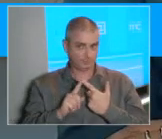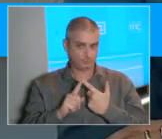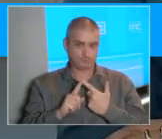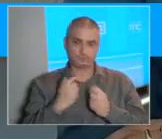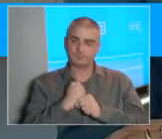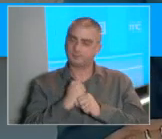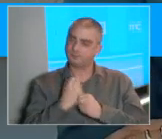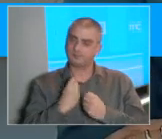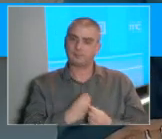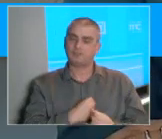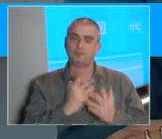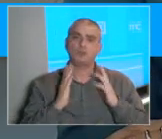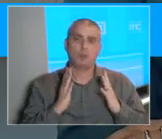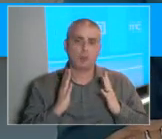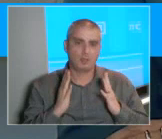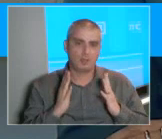יעשה את המעשה האנושי כל כך,